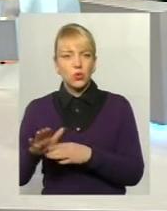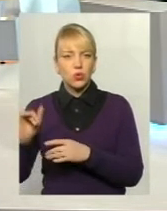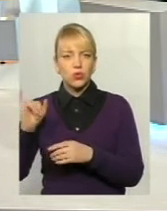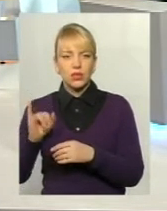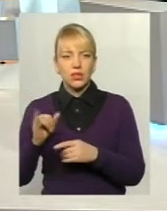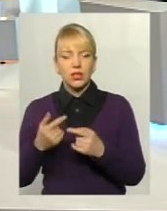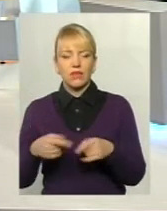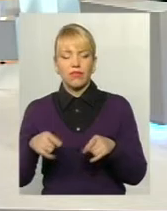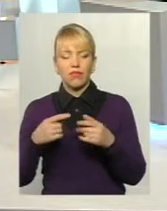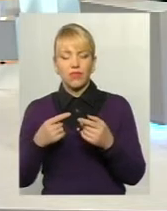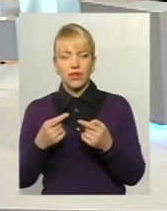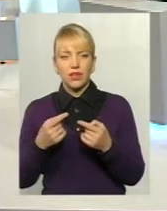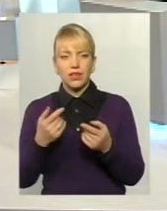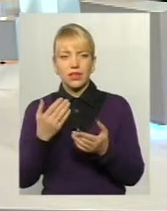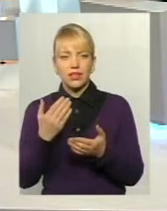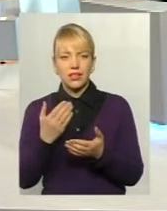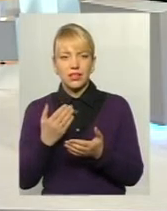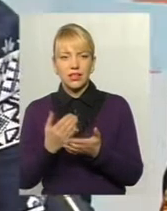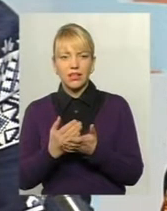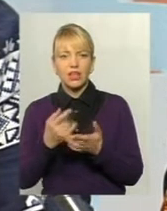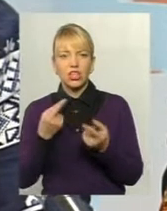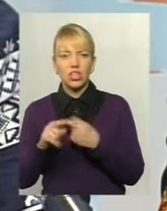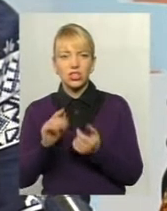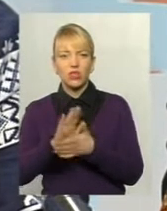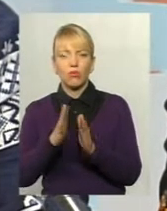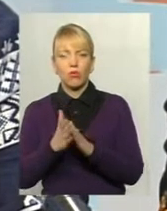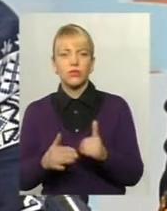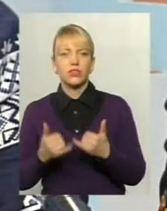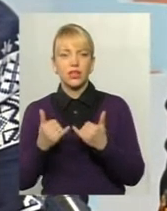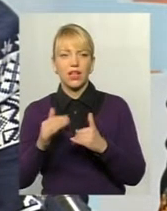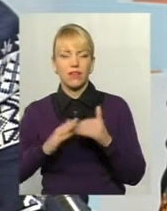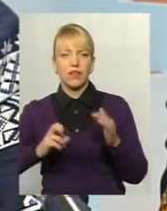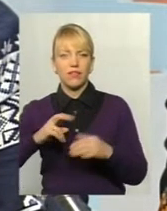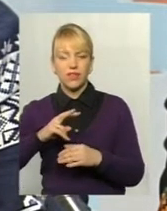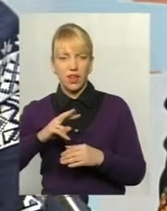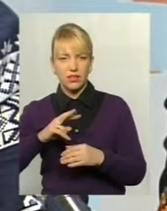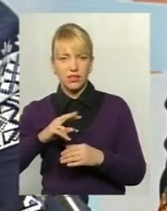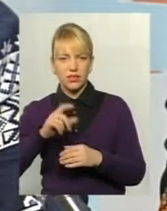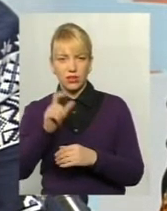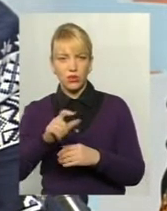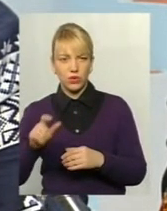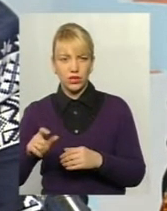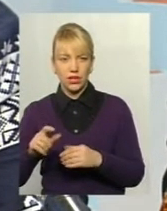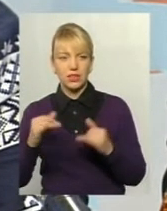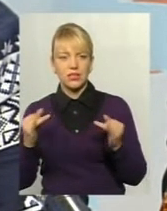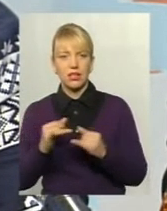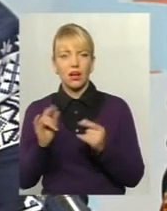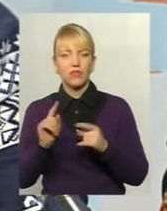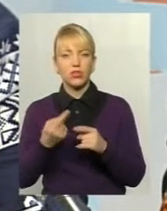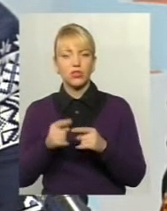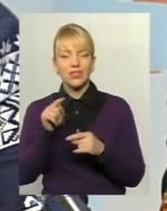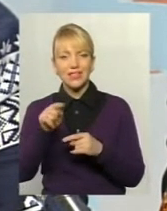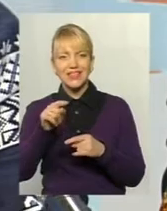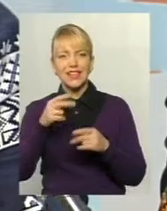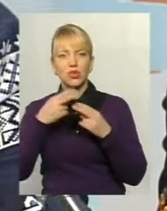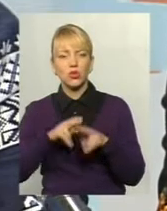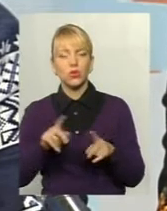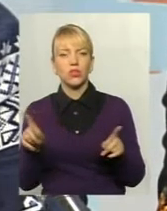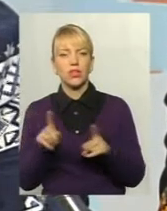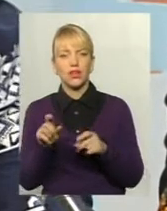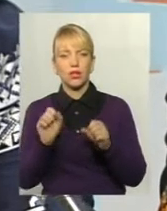кваліфікації спеціалістів і фахівців. І саме цікаве, що ті технології, які